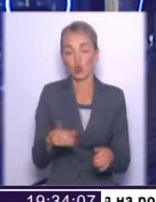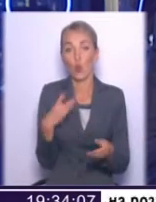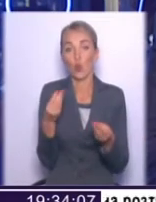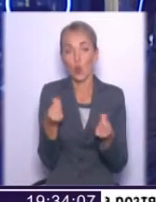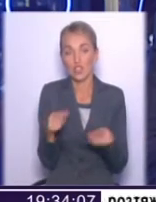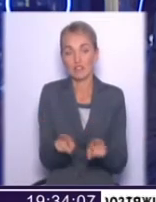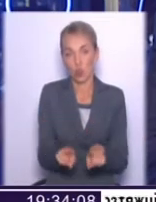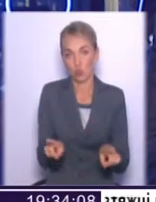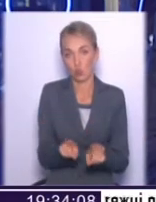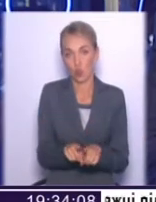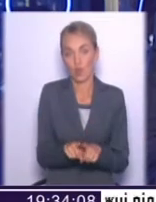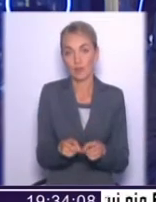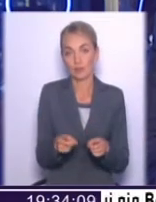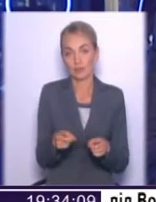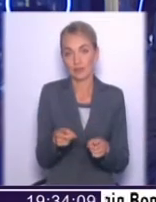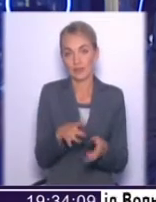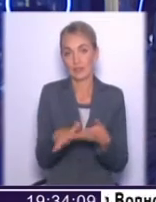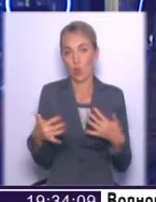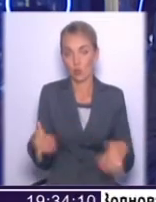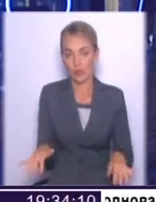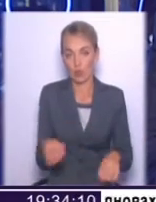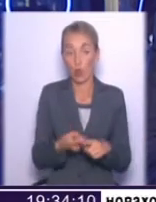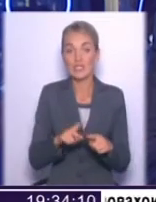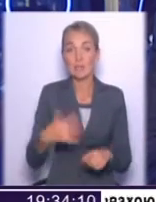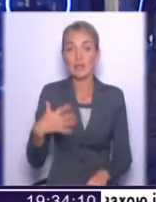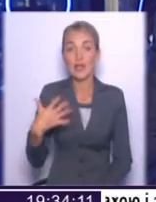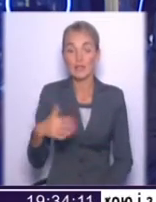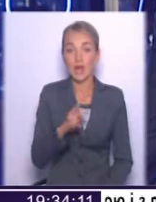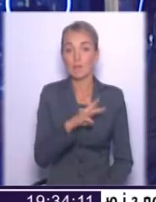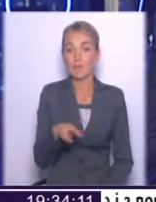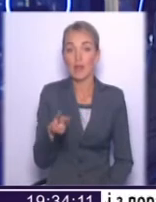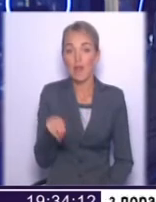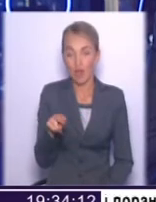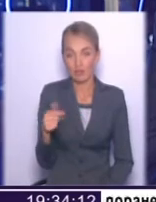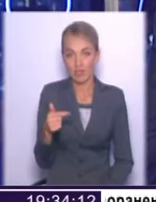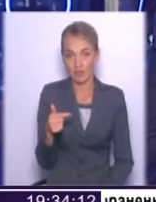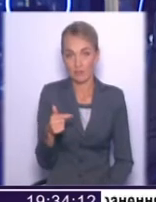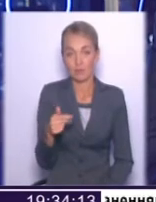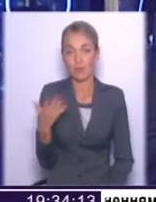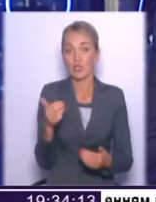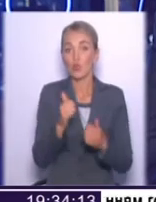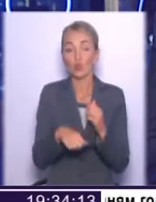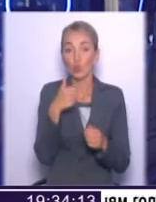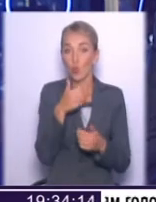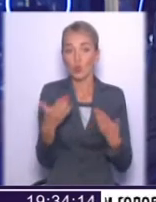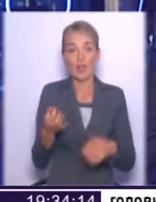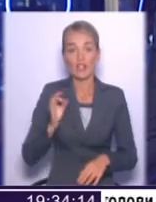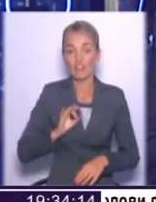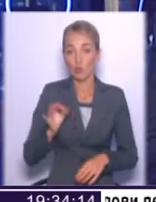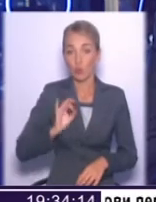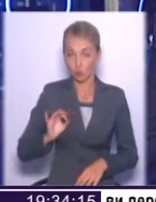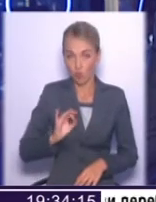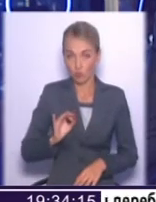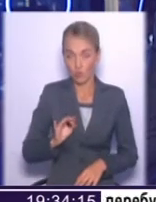одно загублені. Ось ці 50 мільярдів гривень, як мінімум, які кожного року неефективно використовуються, це, власне, є